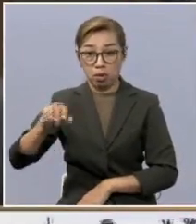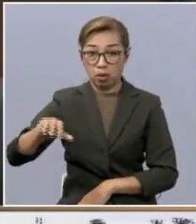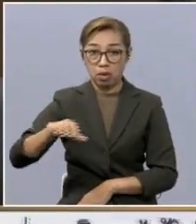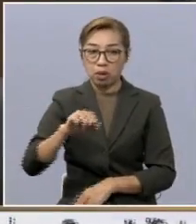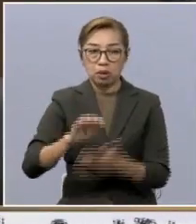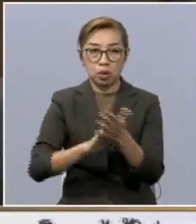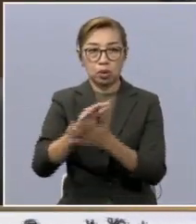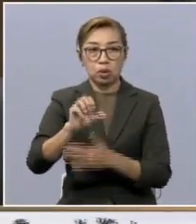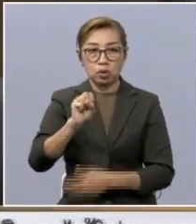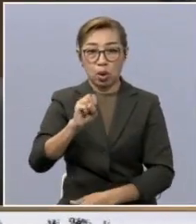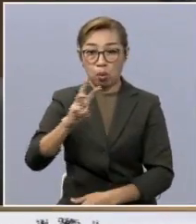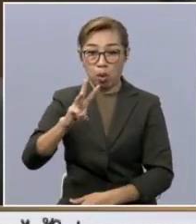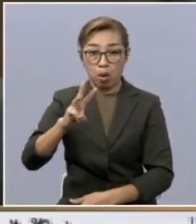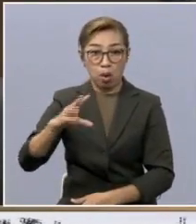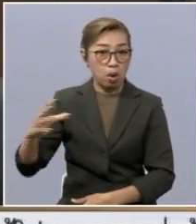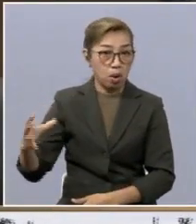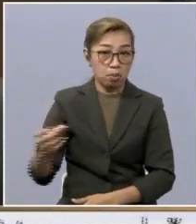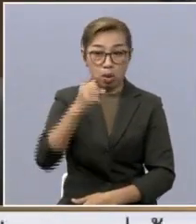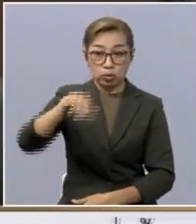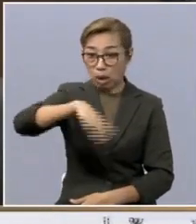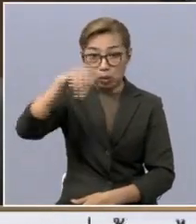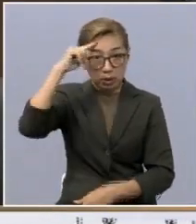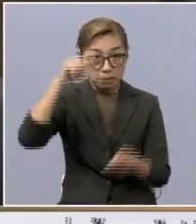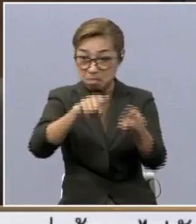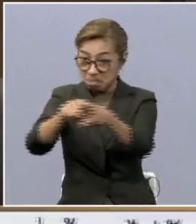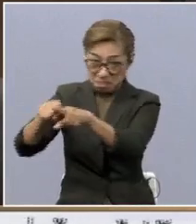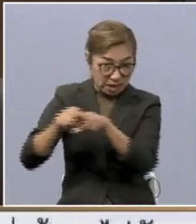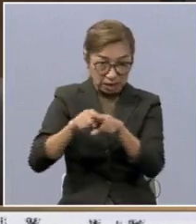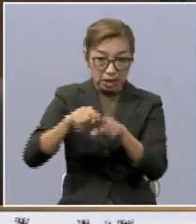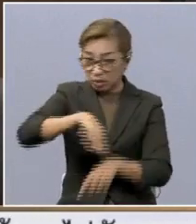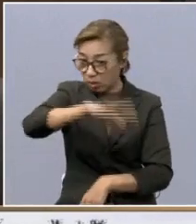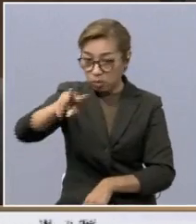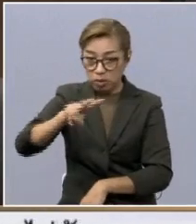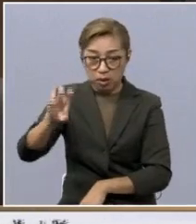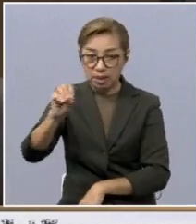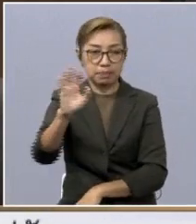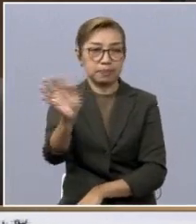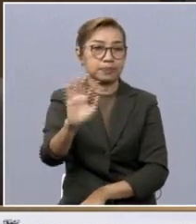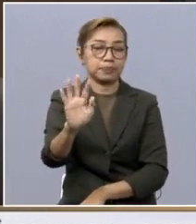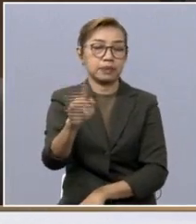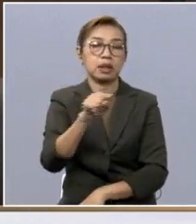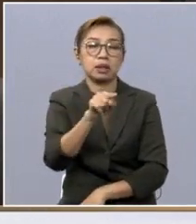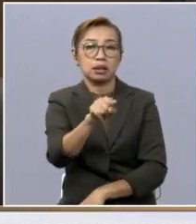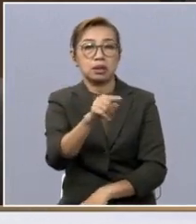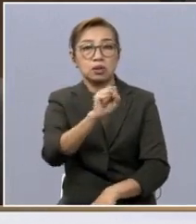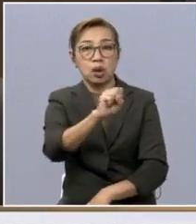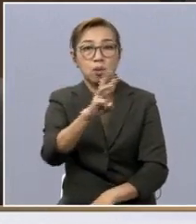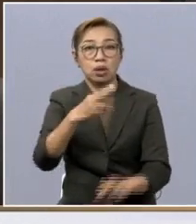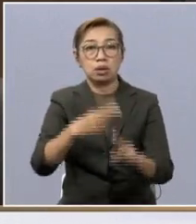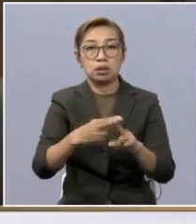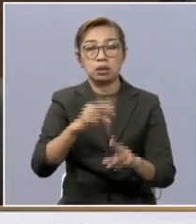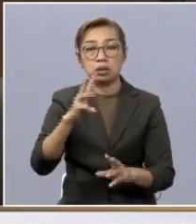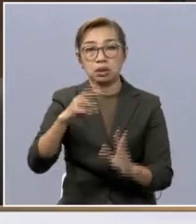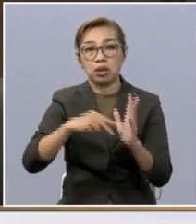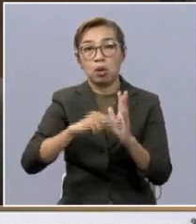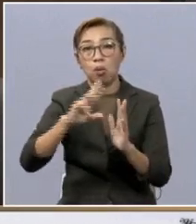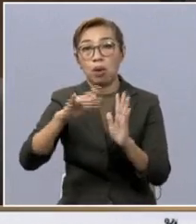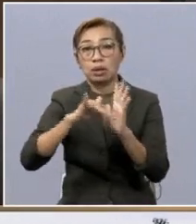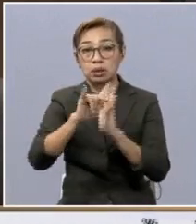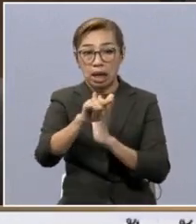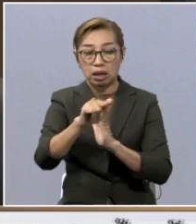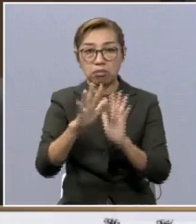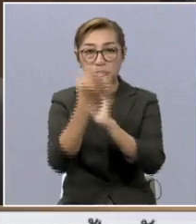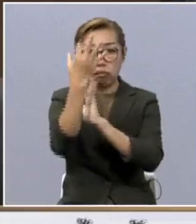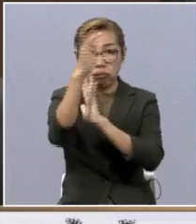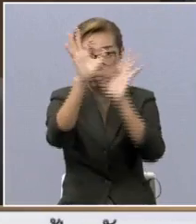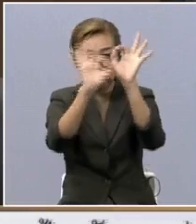ปเหมารวมว่าเป็นความเห็นสว.ทั้งหมดนะครับแล้วประเด็นของคุณวันชัยที่ออกมาแสดงความคิดเห็นเนี่ยหลายคนไม่สบ